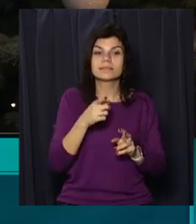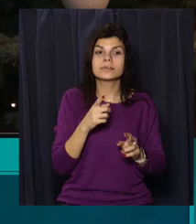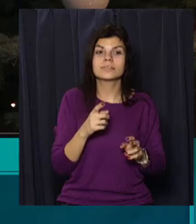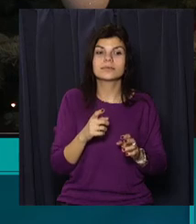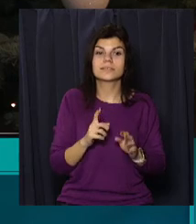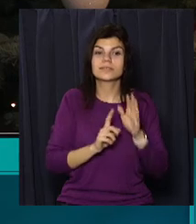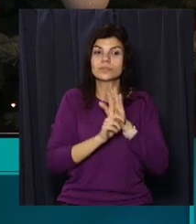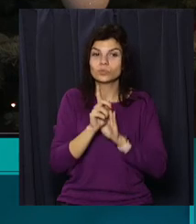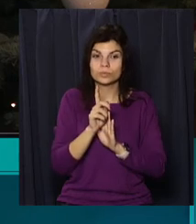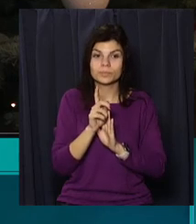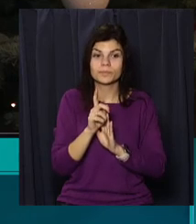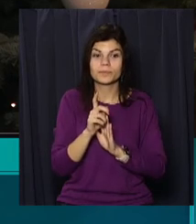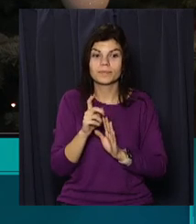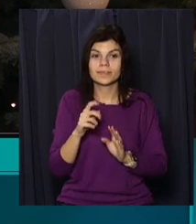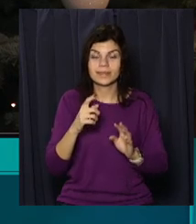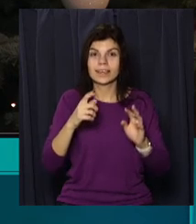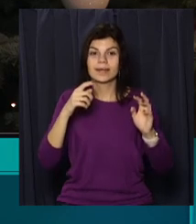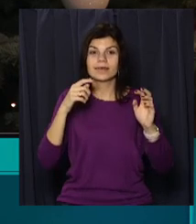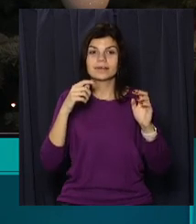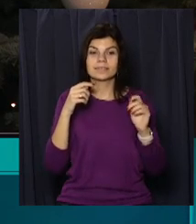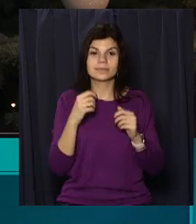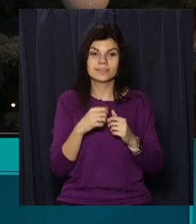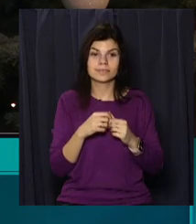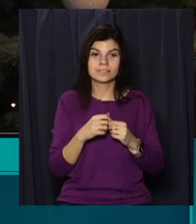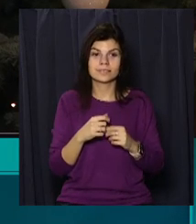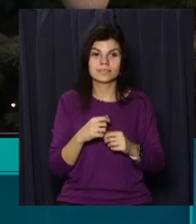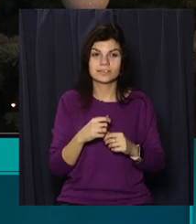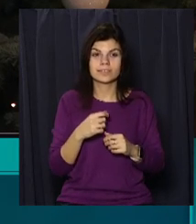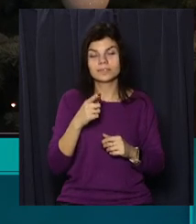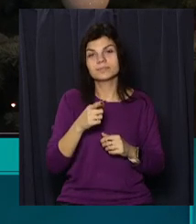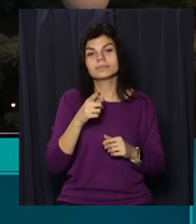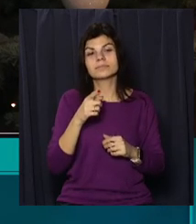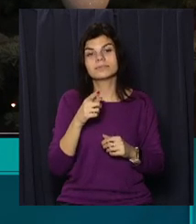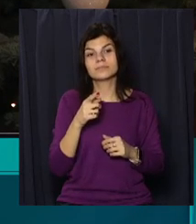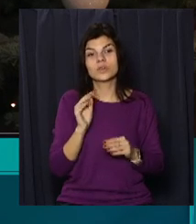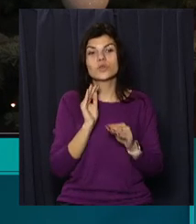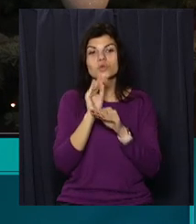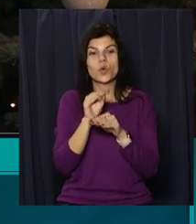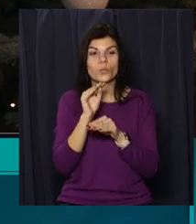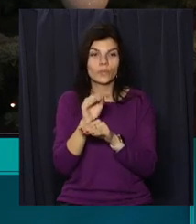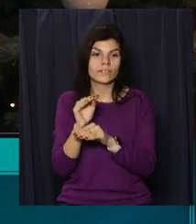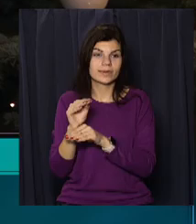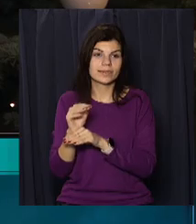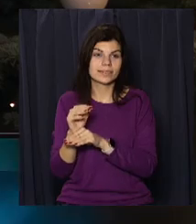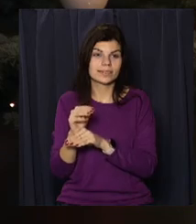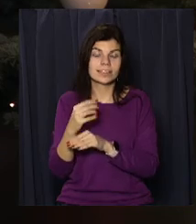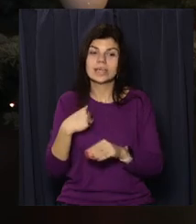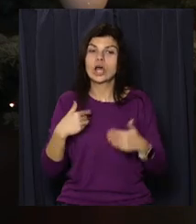Спочатку вглубь ми вішаємо гірлянду. А потом уже начинаем добавлять. Я бы рекомендовала вешать